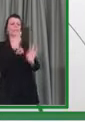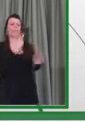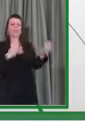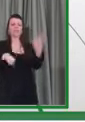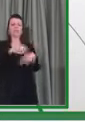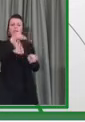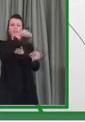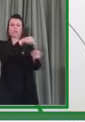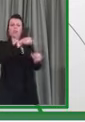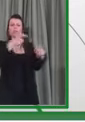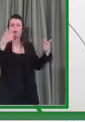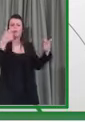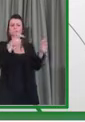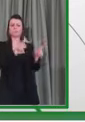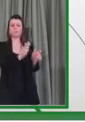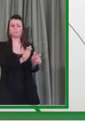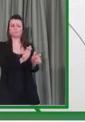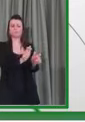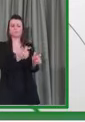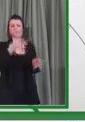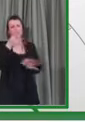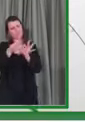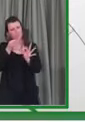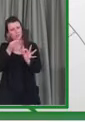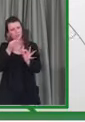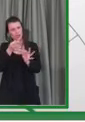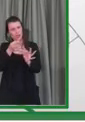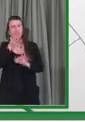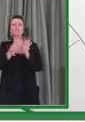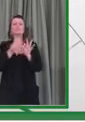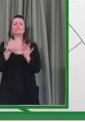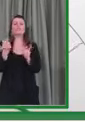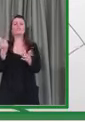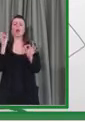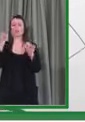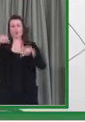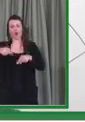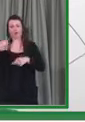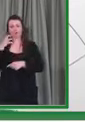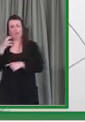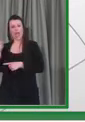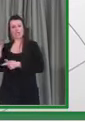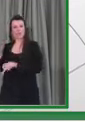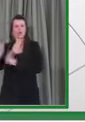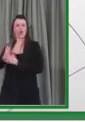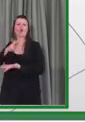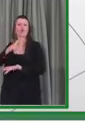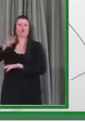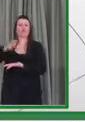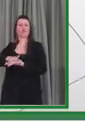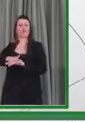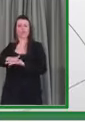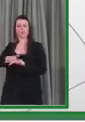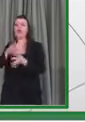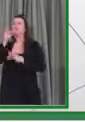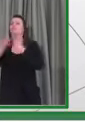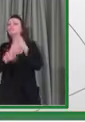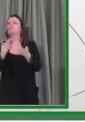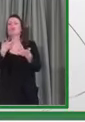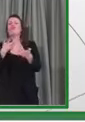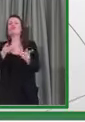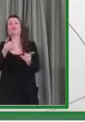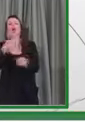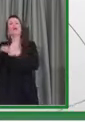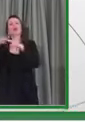scende cosa vuol dire della stessa cosa che mi stavano confermando oggi a bergamo cioè ci sono un po di ricoverati c'è c'è